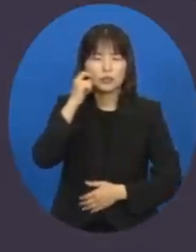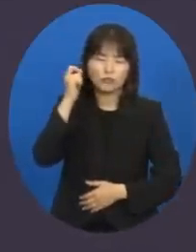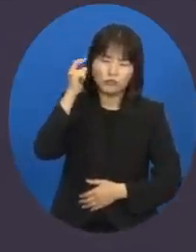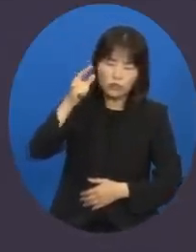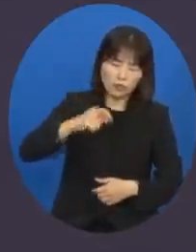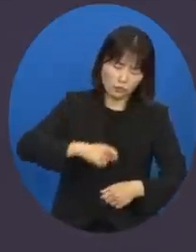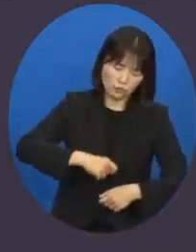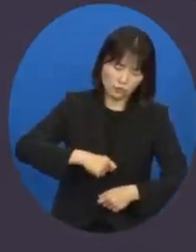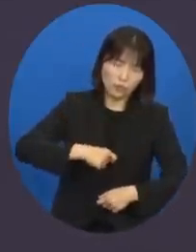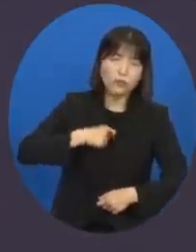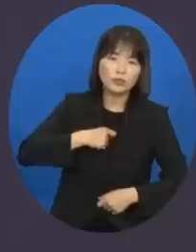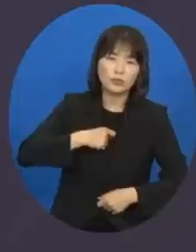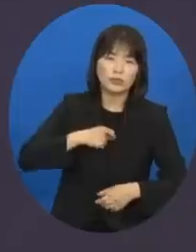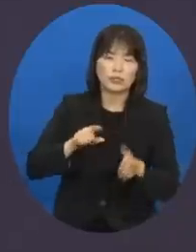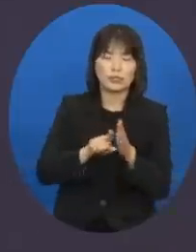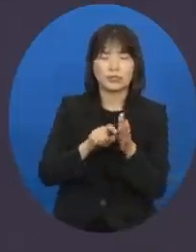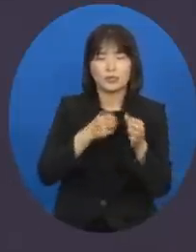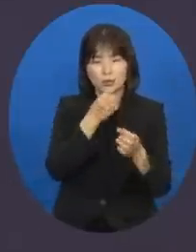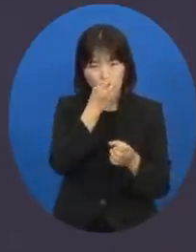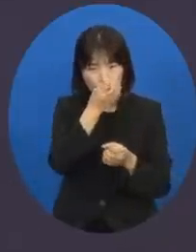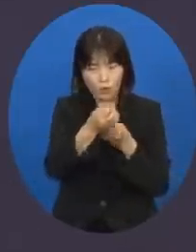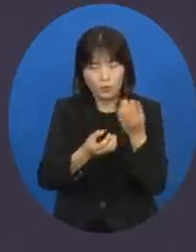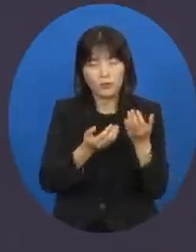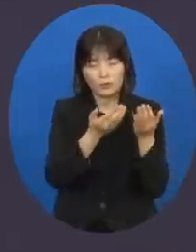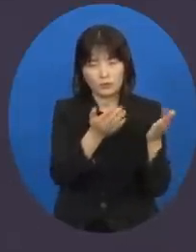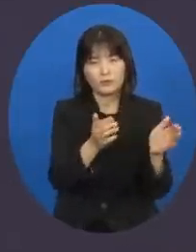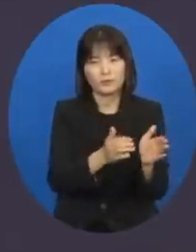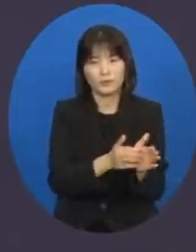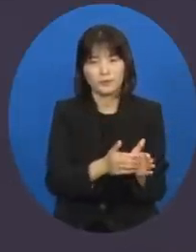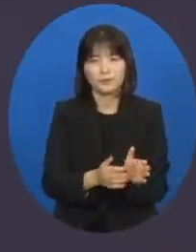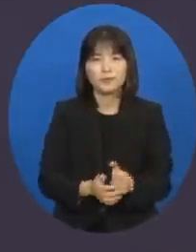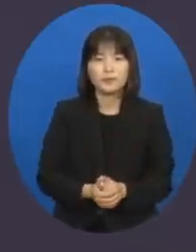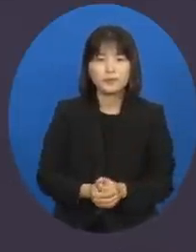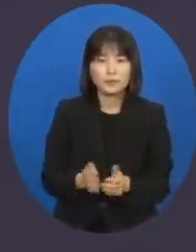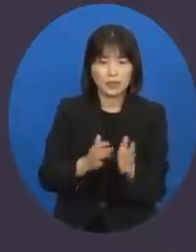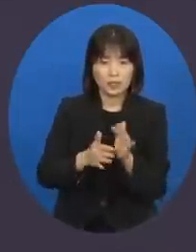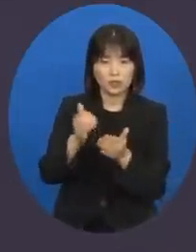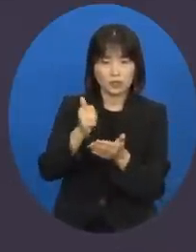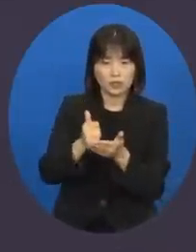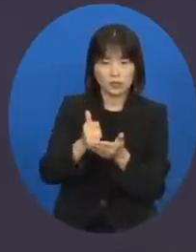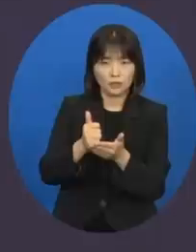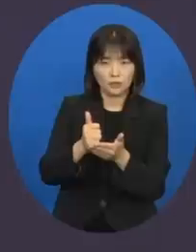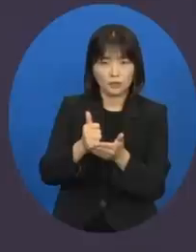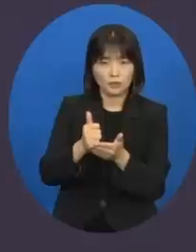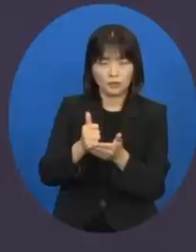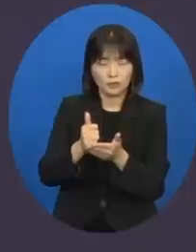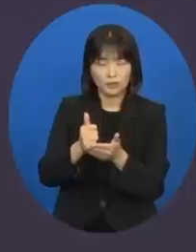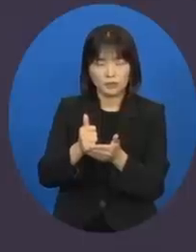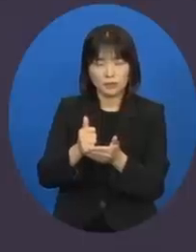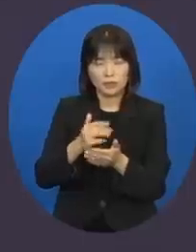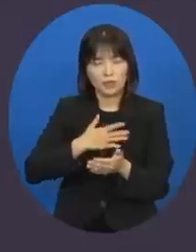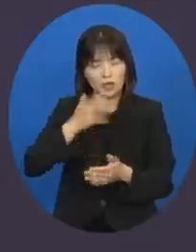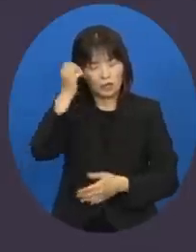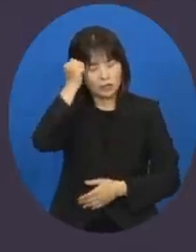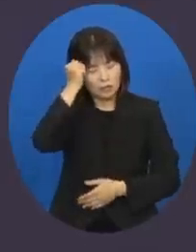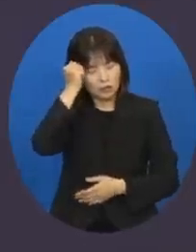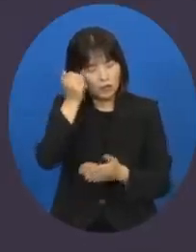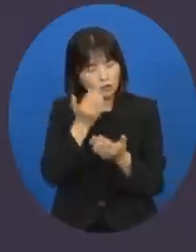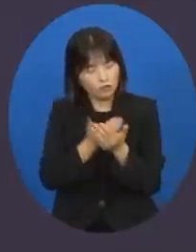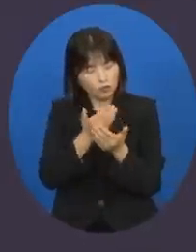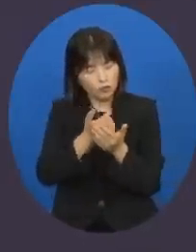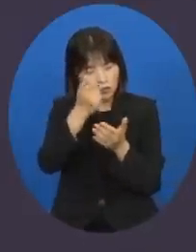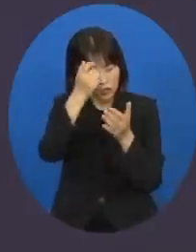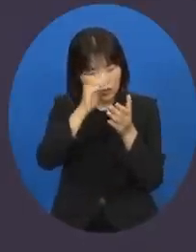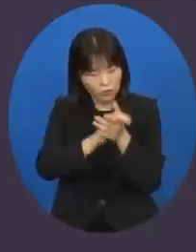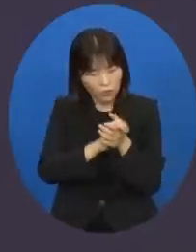진솔한 신앙 고백을 한 것이죠. 예수님께서 그의 기도 나를 기억해 주소서라는 그 기도에